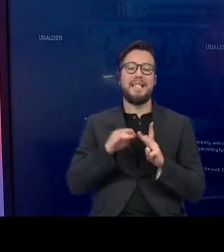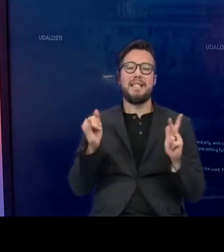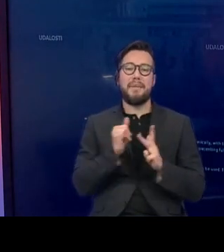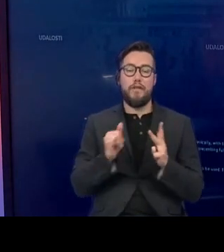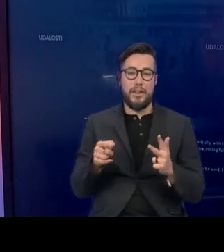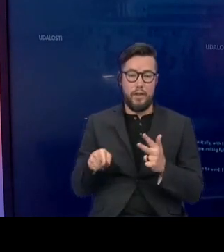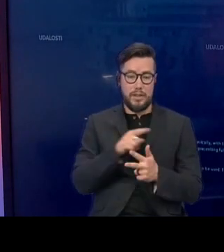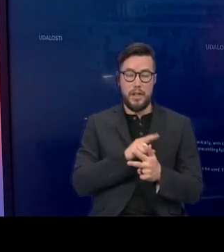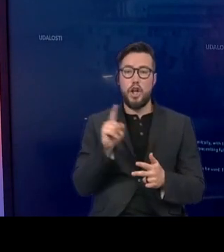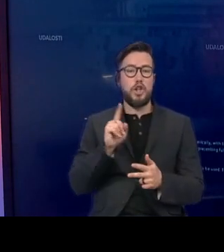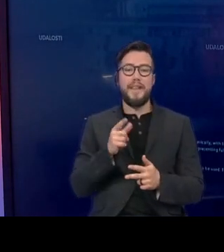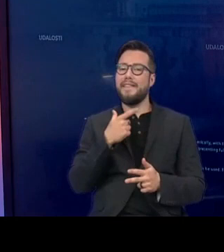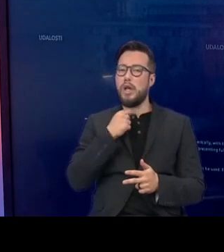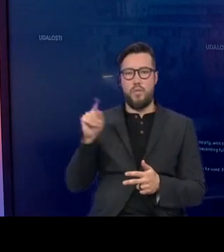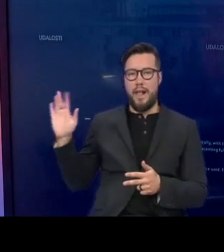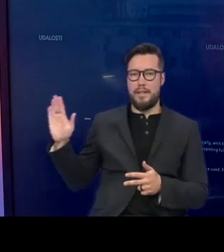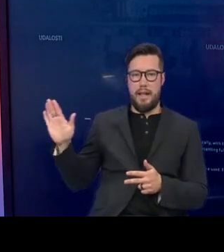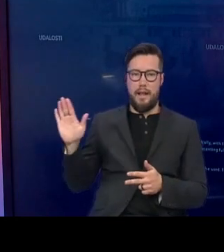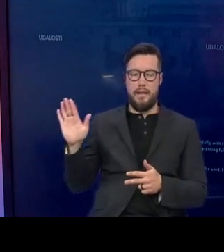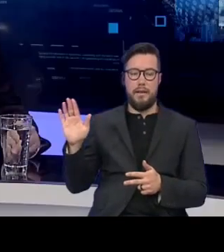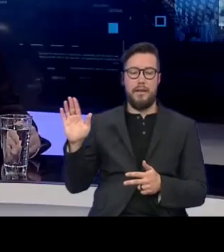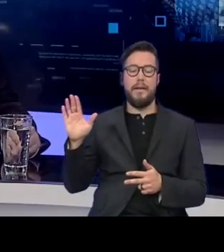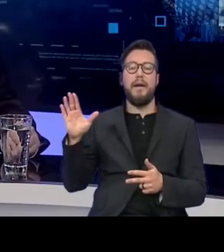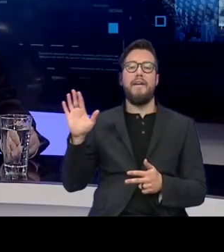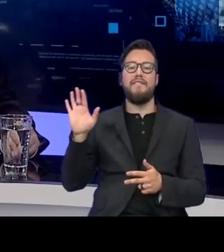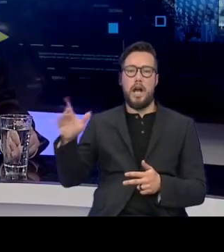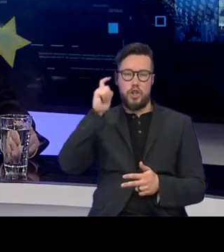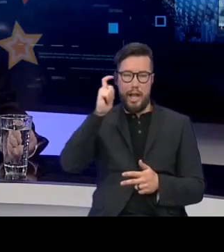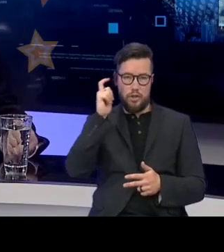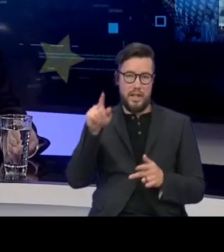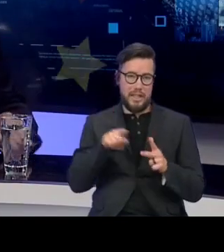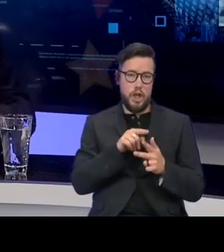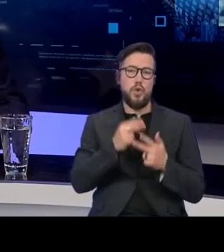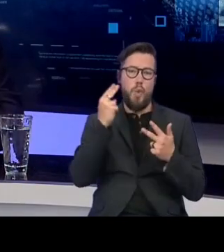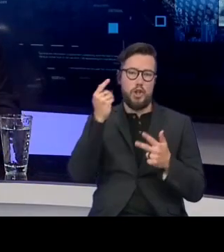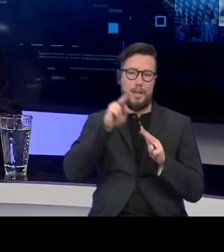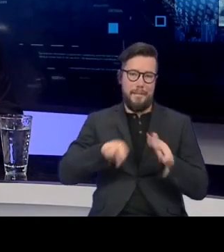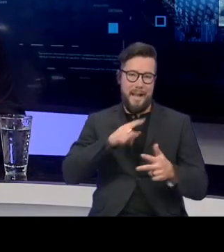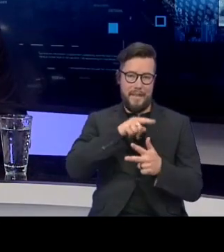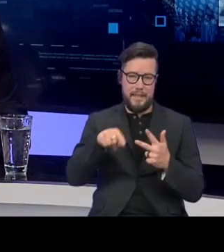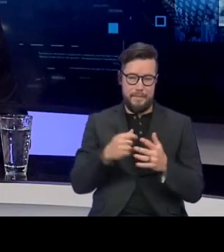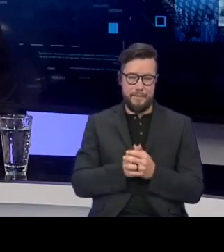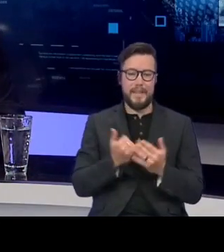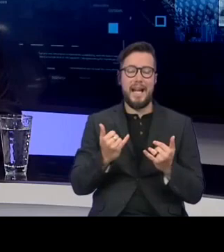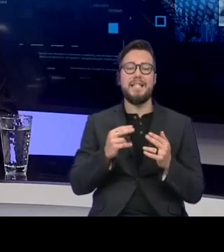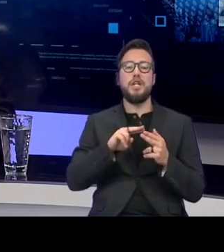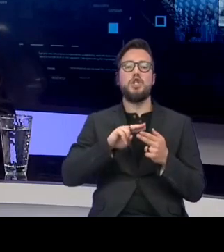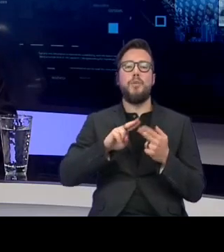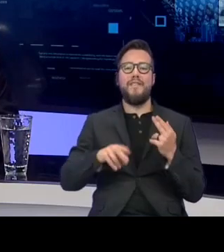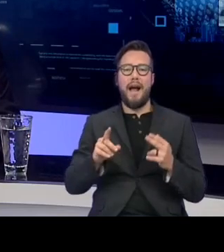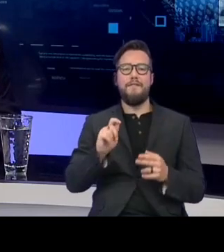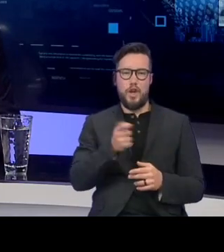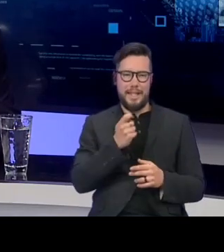ktorí absolútne sa nesotožňujú s tým názorom, ktorý vy tu hovoríte, a to sú teda renomovaní právnici. Čo sa týka zmluvy vojenskej povahy,